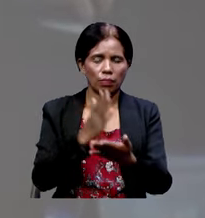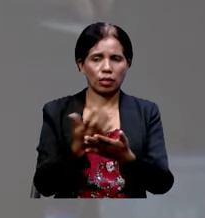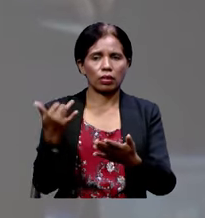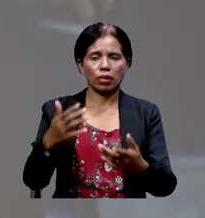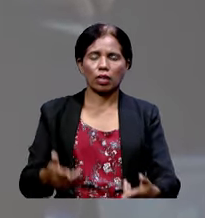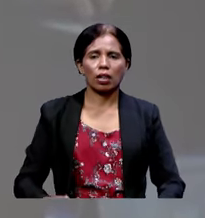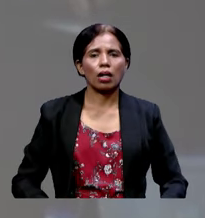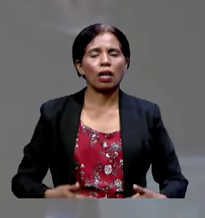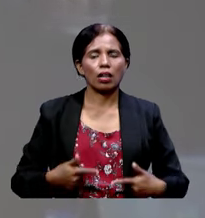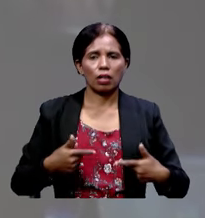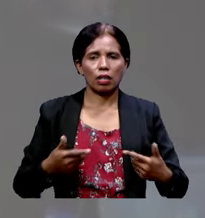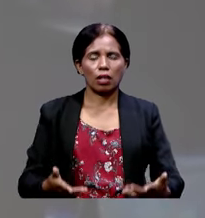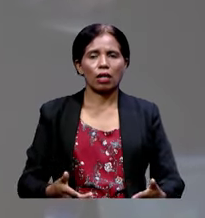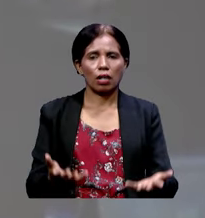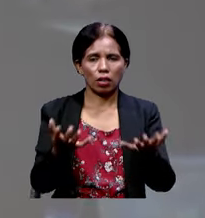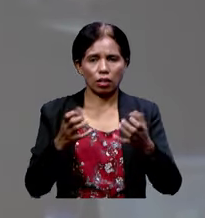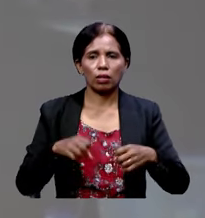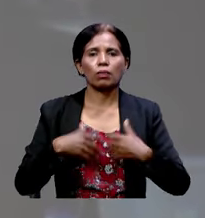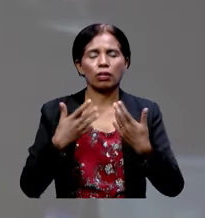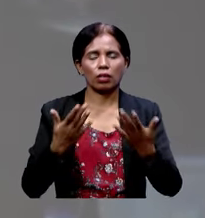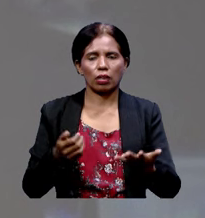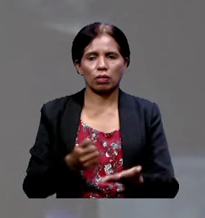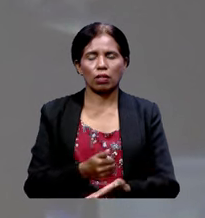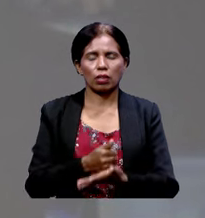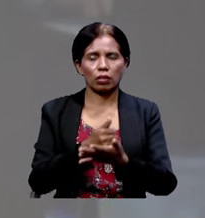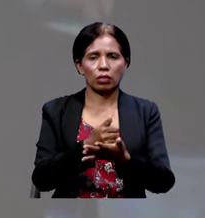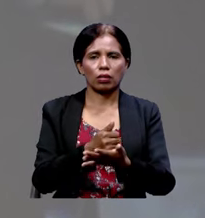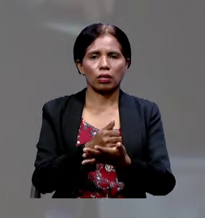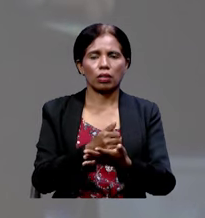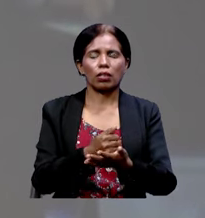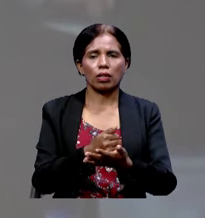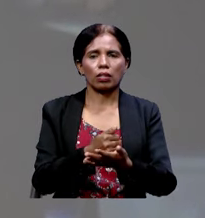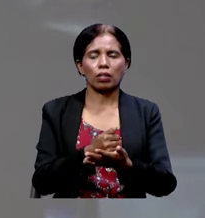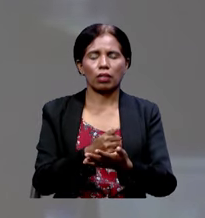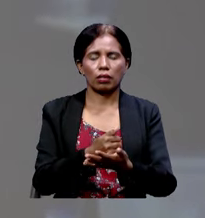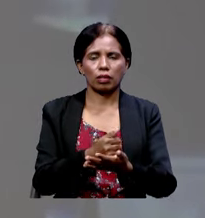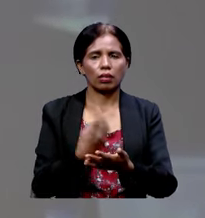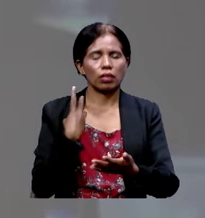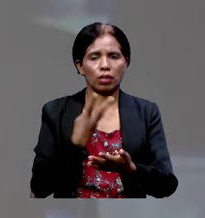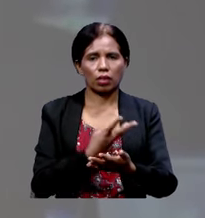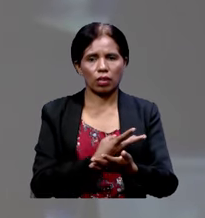vontade o insa para tubele defende itania tais timor original ne.